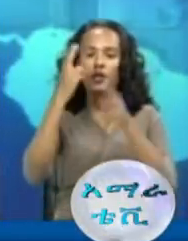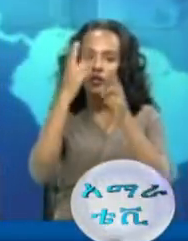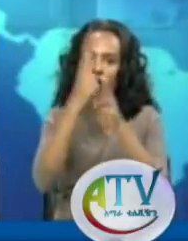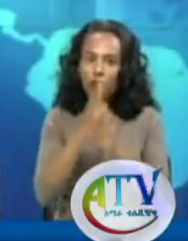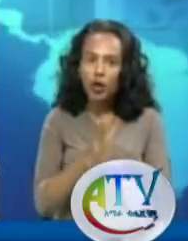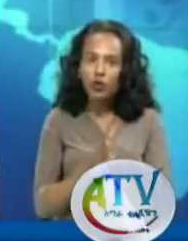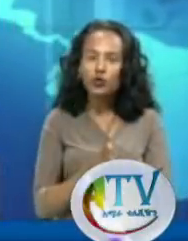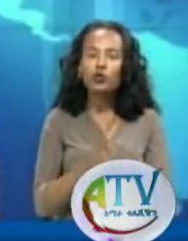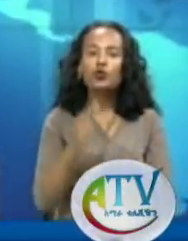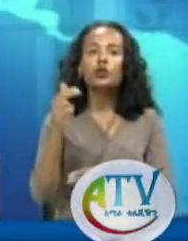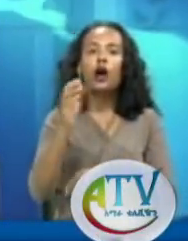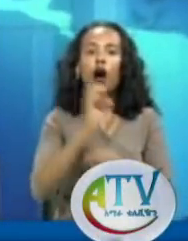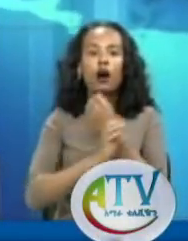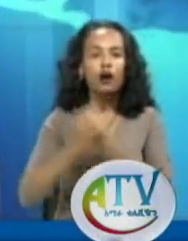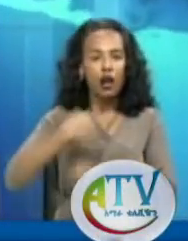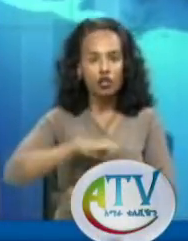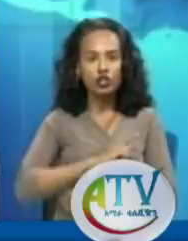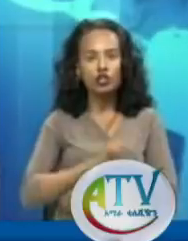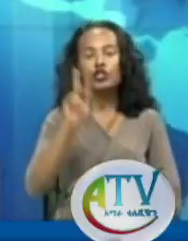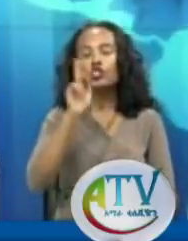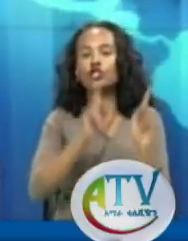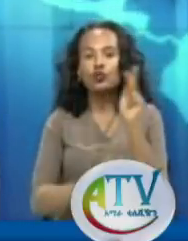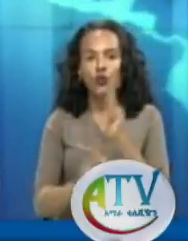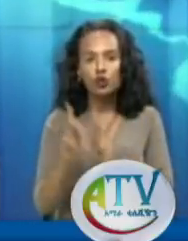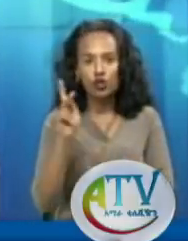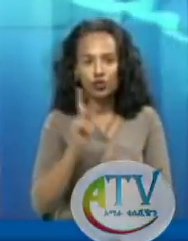የተከበራችሁ የሀገራችን ህዝቦች፣